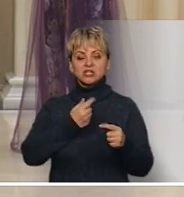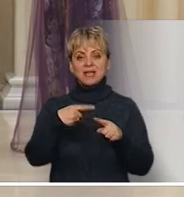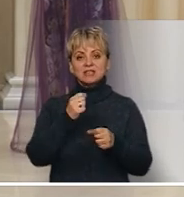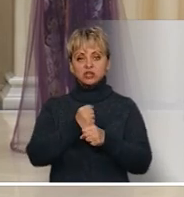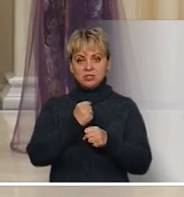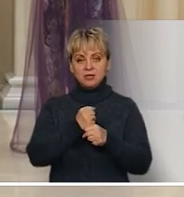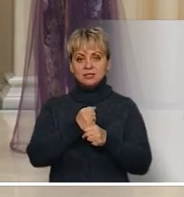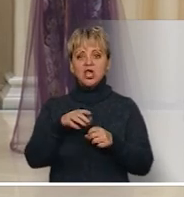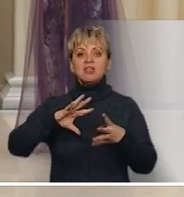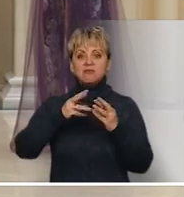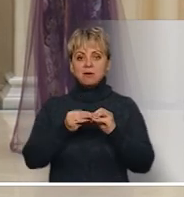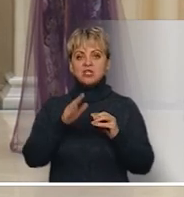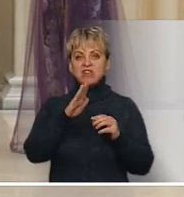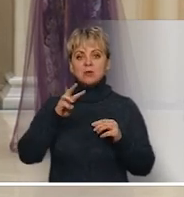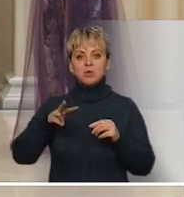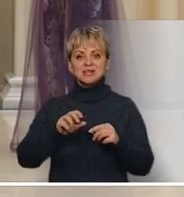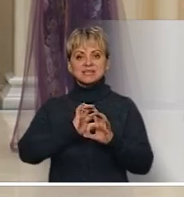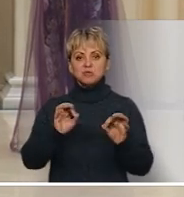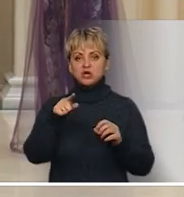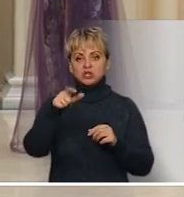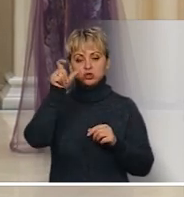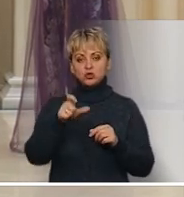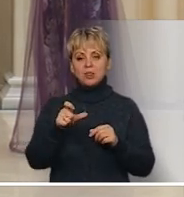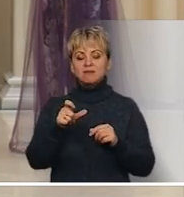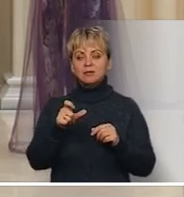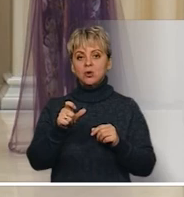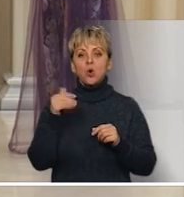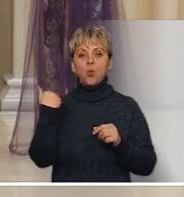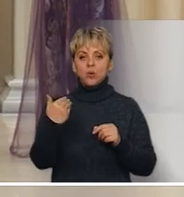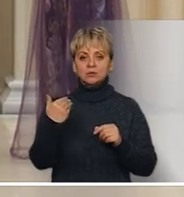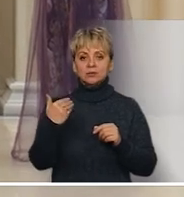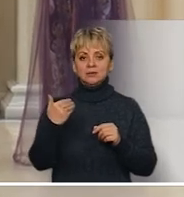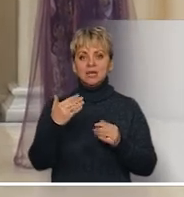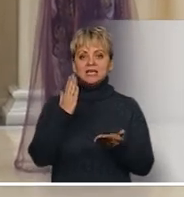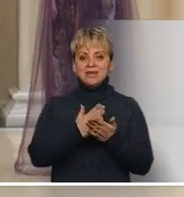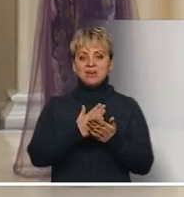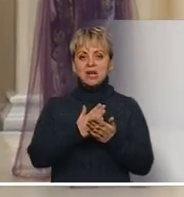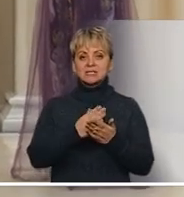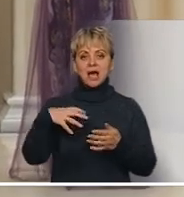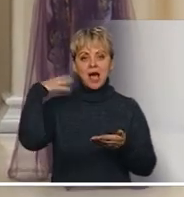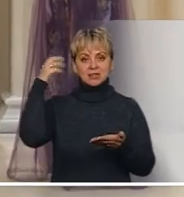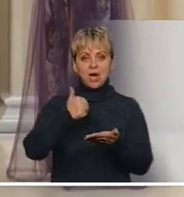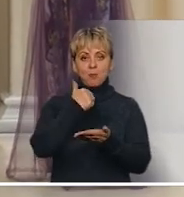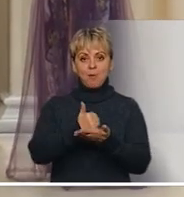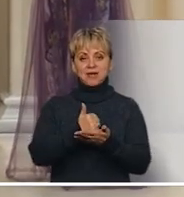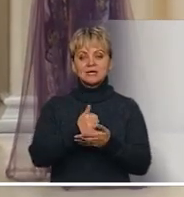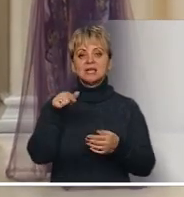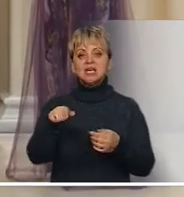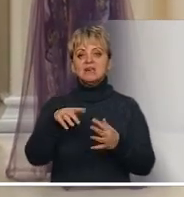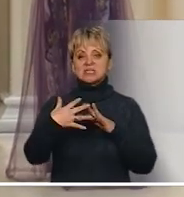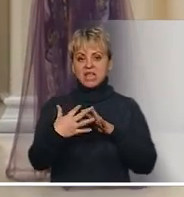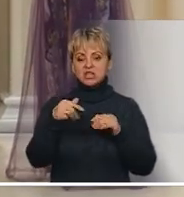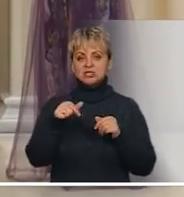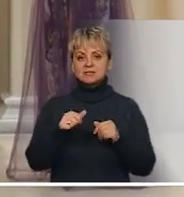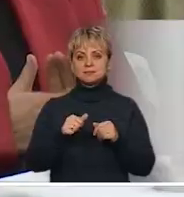руководитель, к сожалению, это делает. И вообще, Валерий Михайлович замечательный человек. Он является атаманом